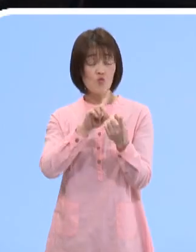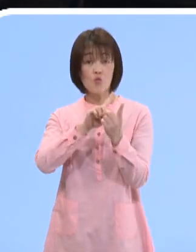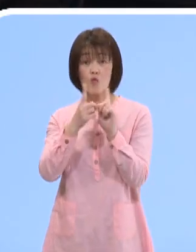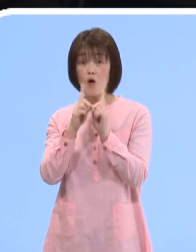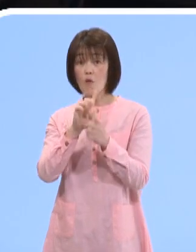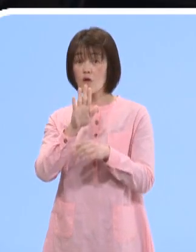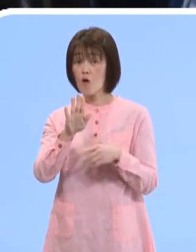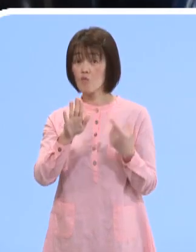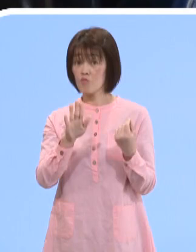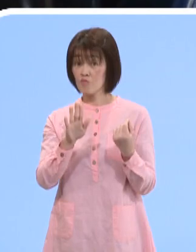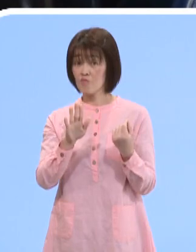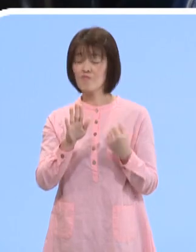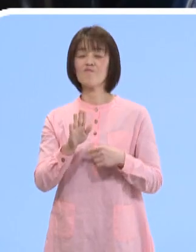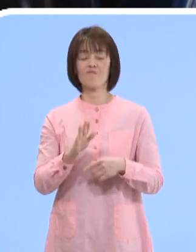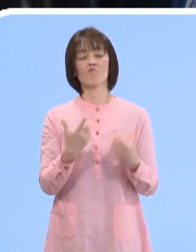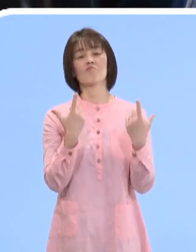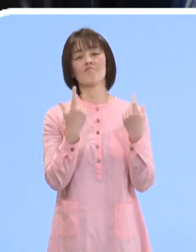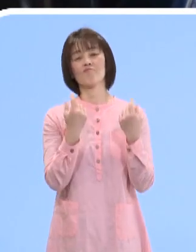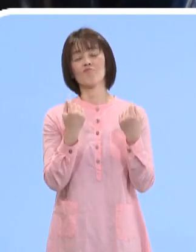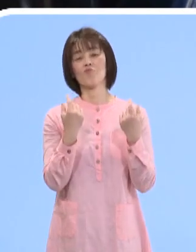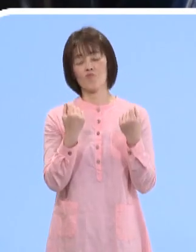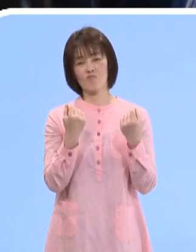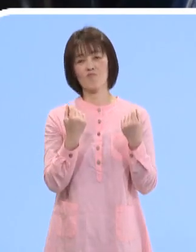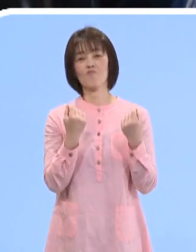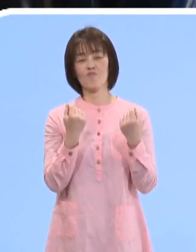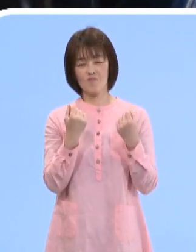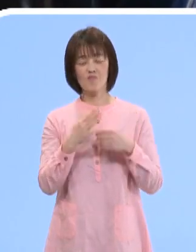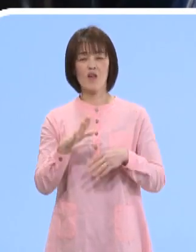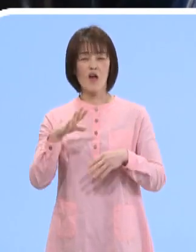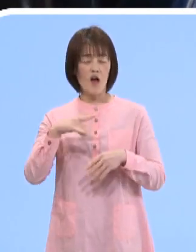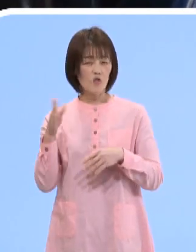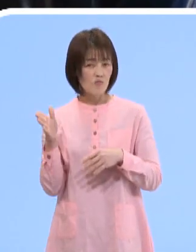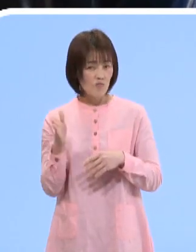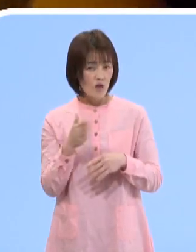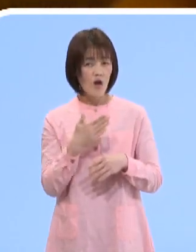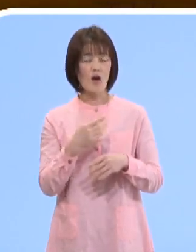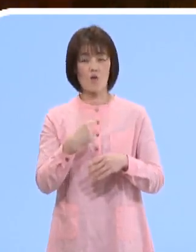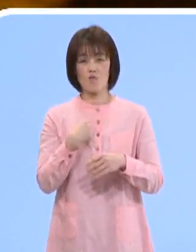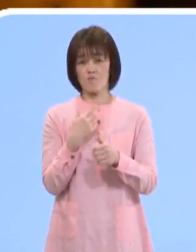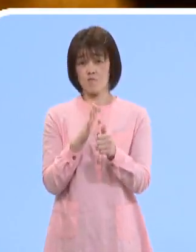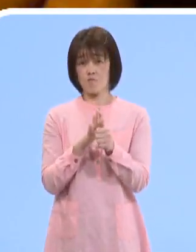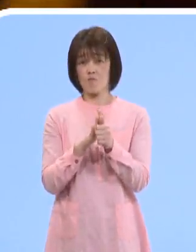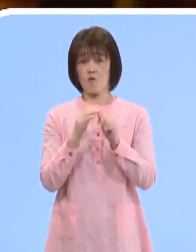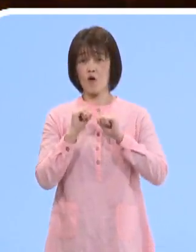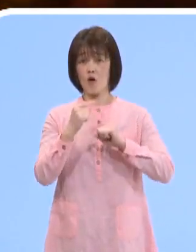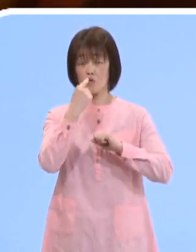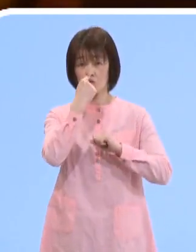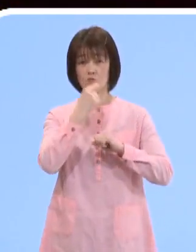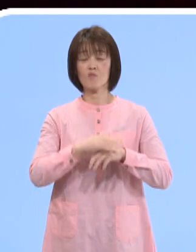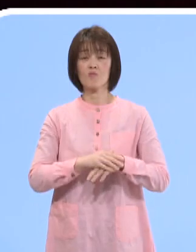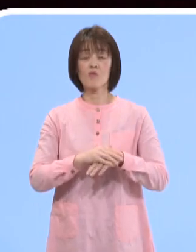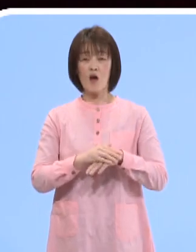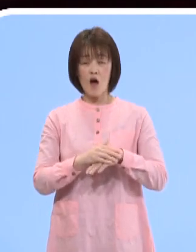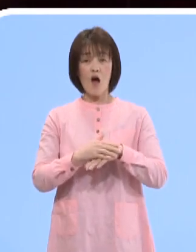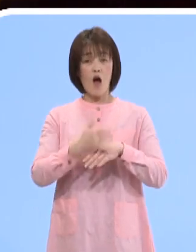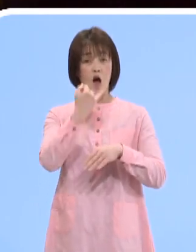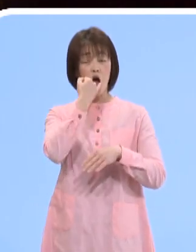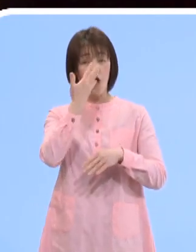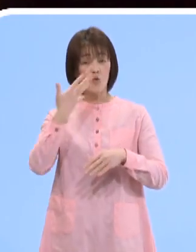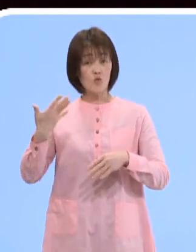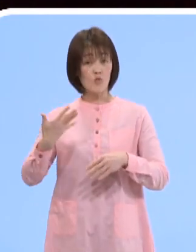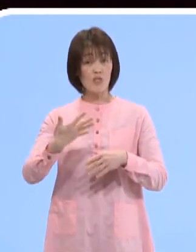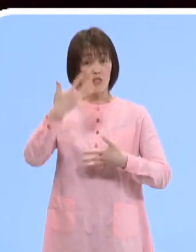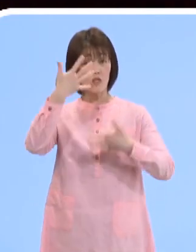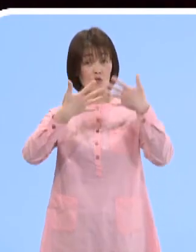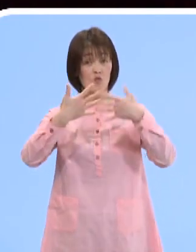ってらっしゃる。 そうですね、こういう形でできるかなっていうところから含めてですね、 はい、あれはそしたら海のところにスクリーンやってそこへ投影